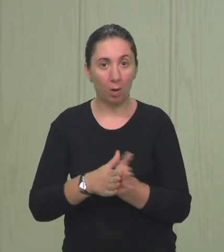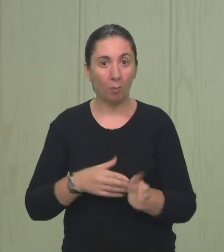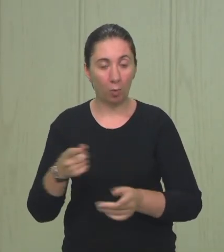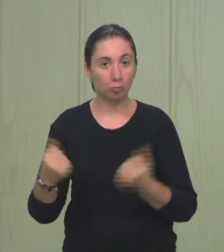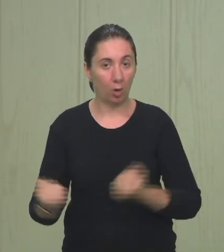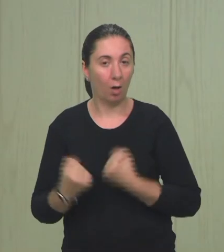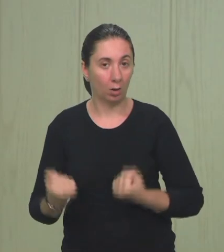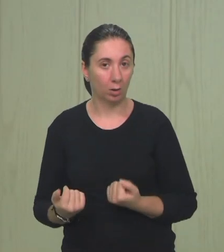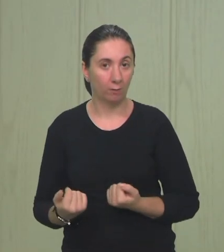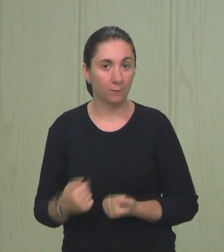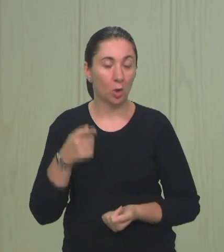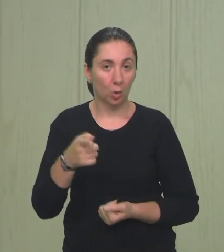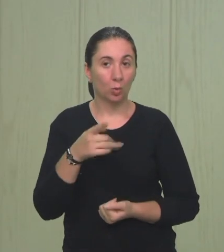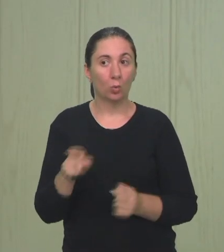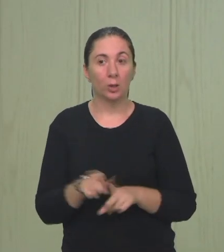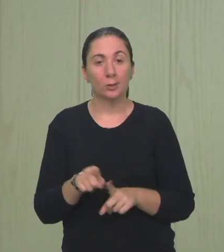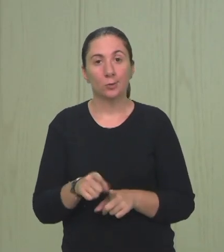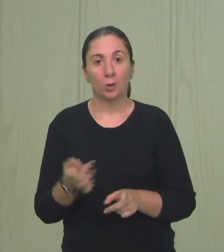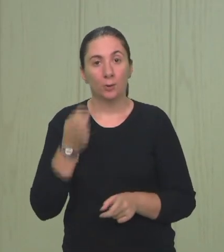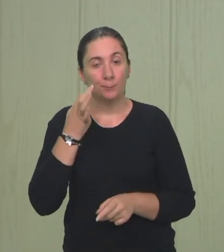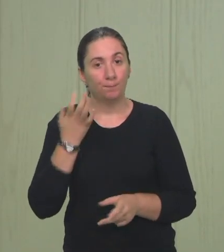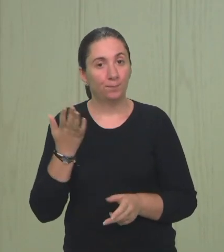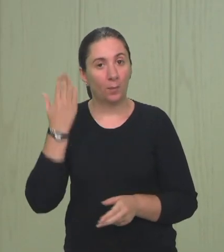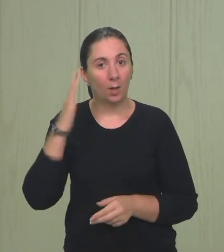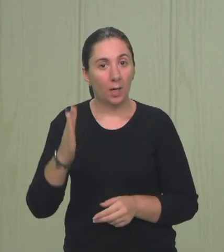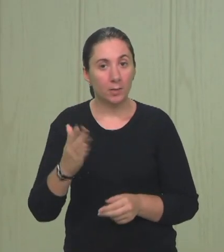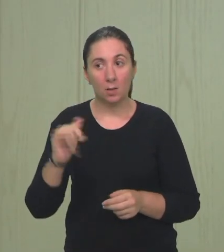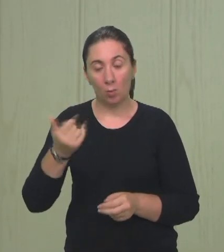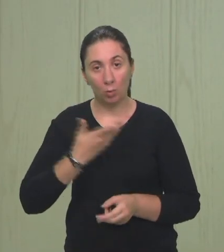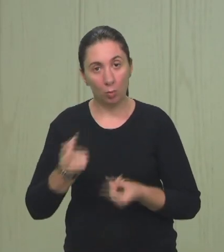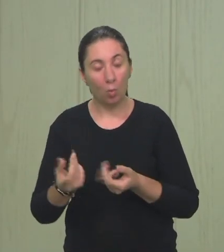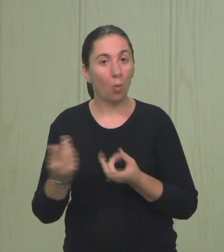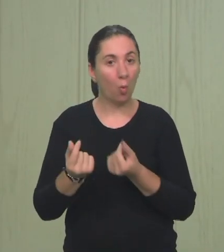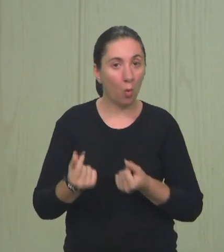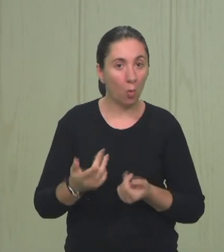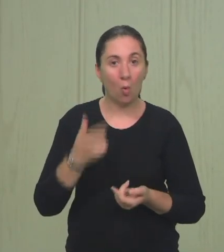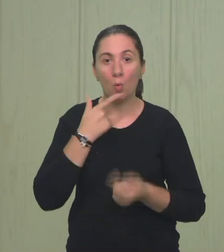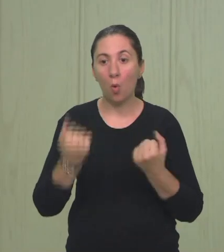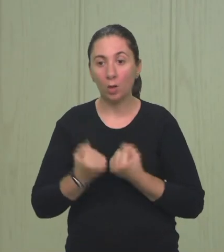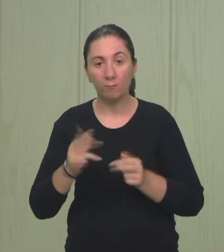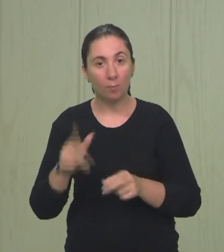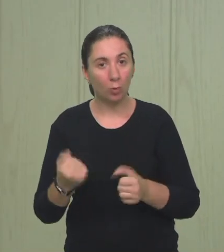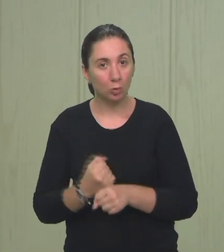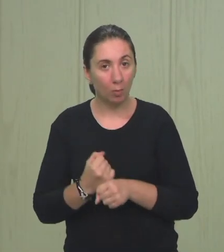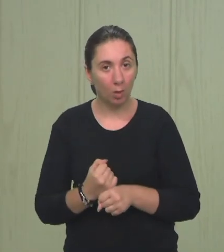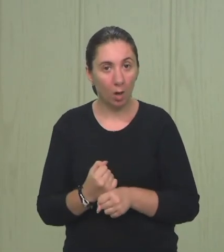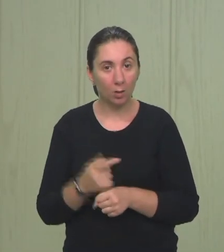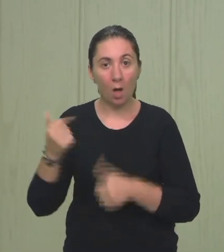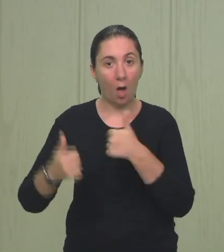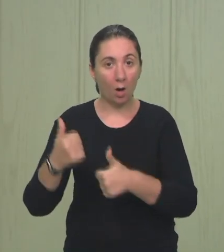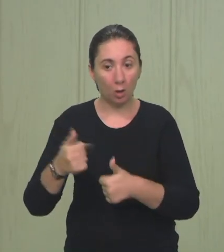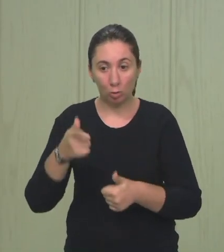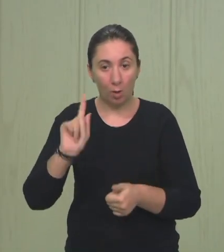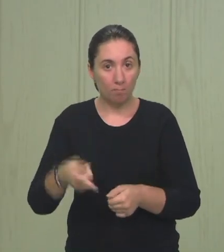aktivnosti i onda tu je recimo isto, ne znamo kolika smo sredstva dobili, koje ćemo aktivnosti moći, a po natječaju već ih